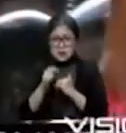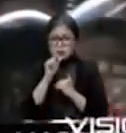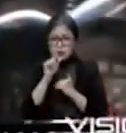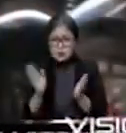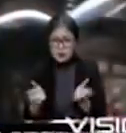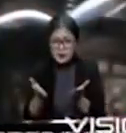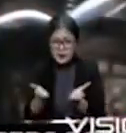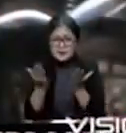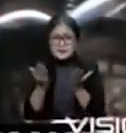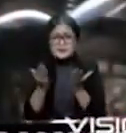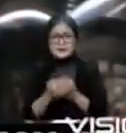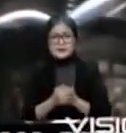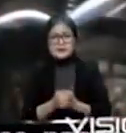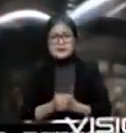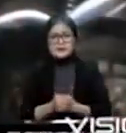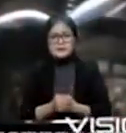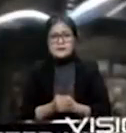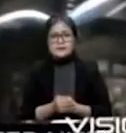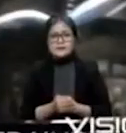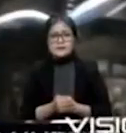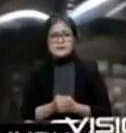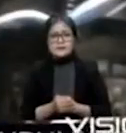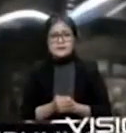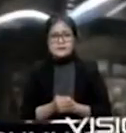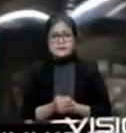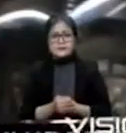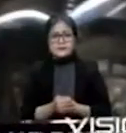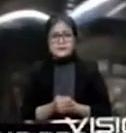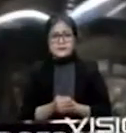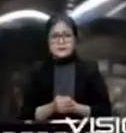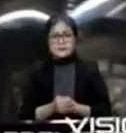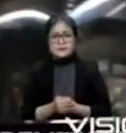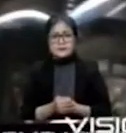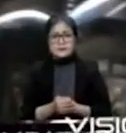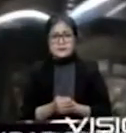harga bahan pokok yang naik ini. Dari Jakarta, Dilami Aulia, Muhammad Hoirudin, iNews melaporkan.